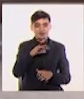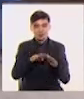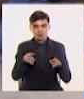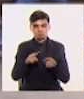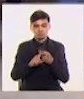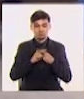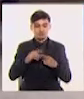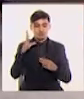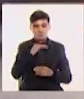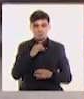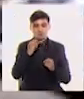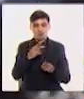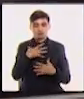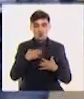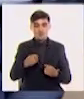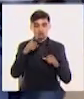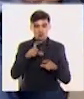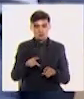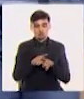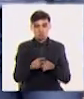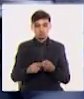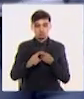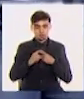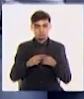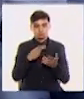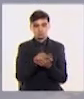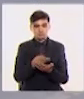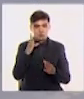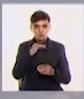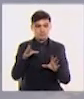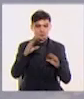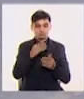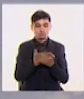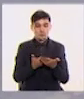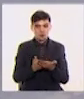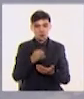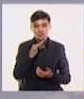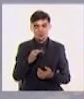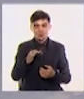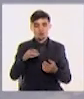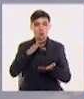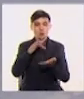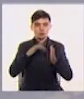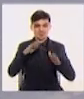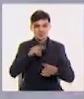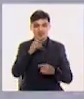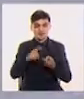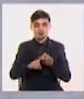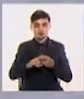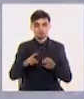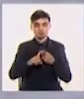жатыр. Денсау адамның өзі осы инфекциямен жатып қалу мүмкін екендігі ескертілді. Жалпы қалада коронавирус